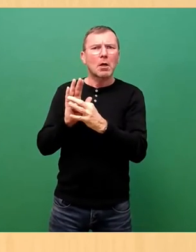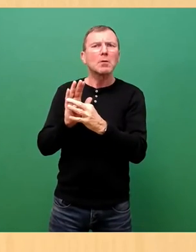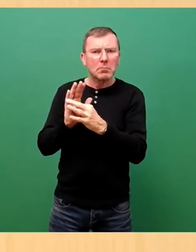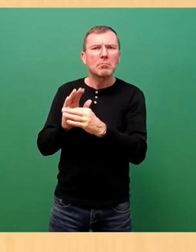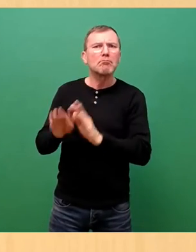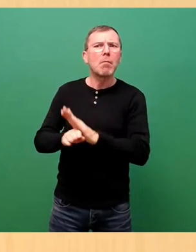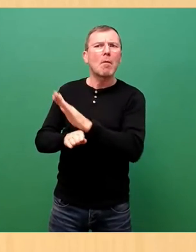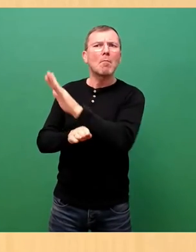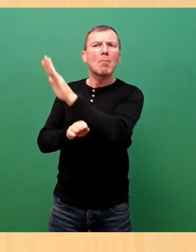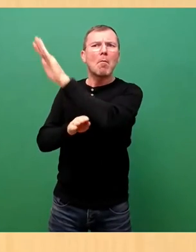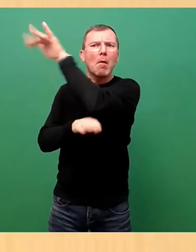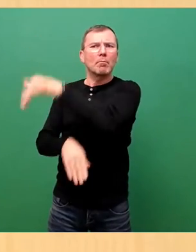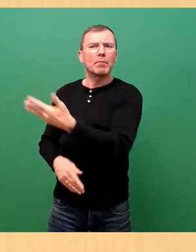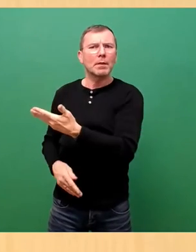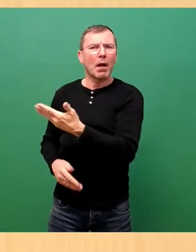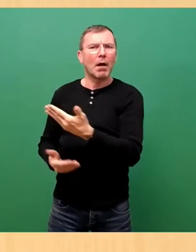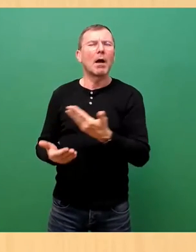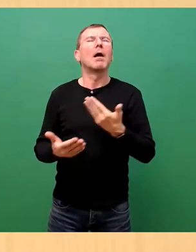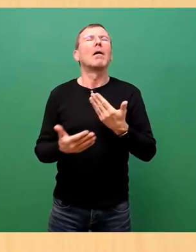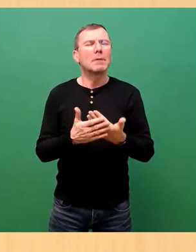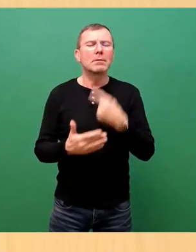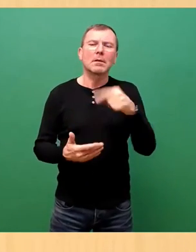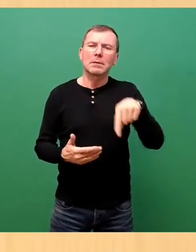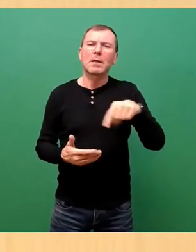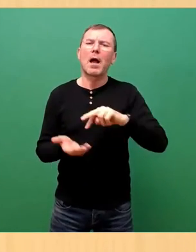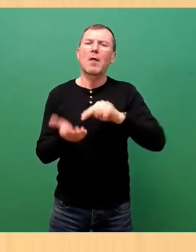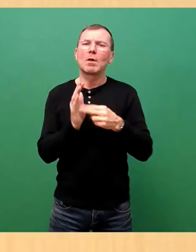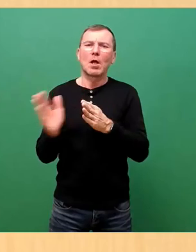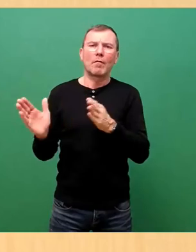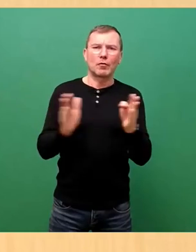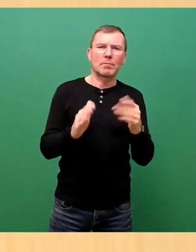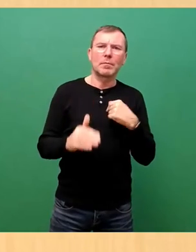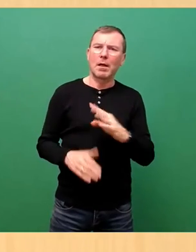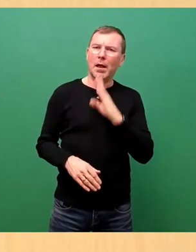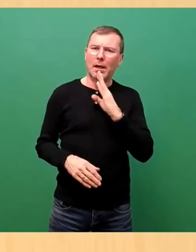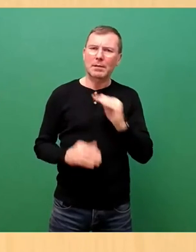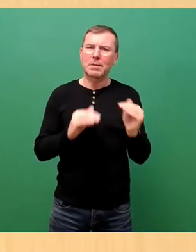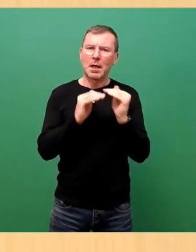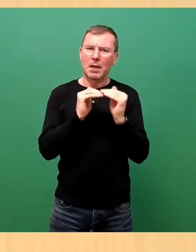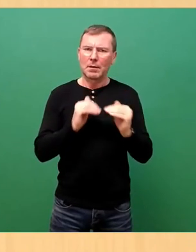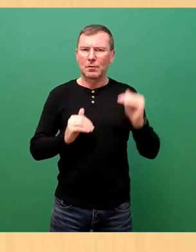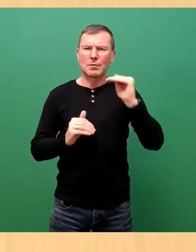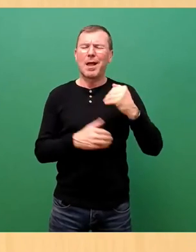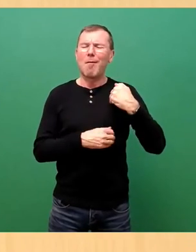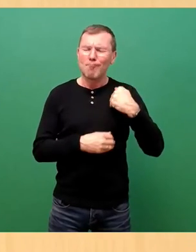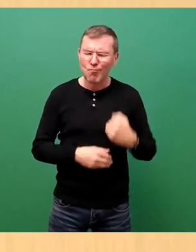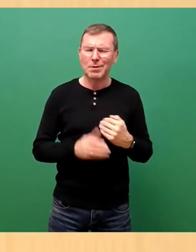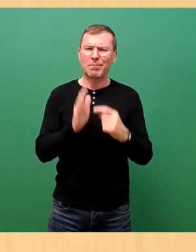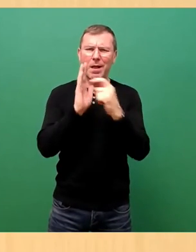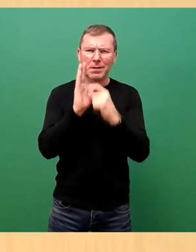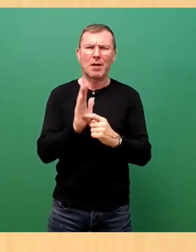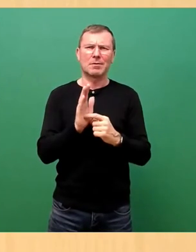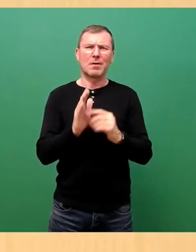nochmal, und deshalb sage ich Diskursverschiebung. Wir hätten über eine Erhöhung aus den von mir vorhin dargestellten Gründen der